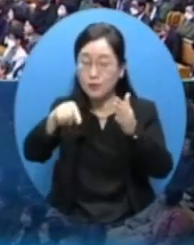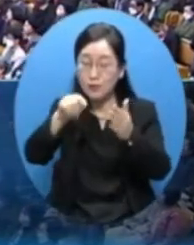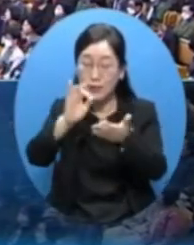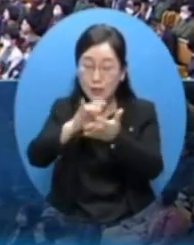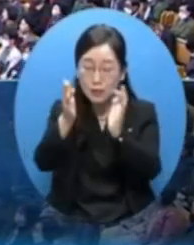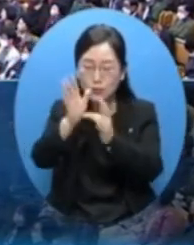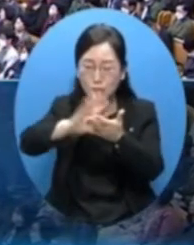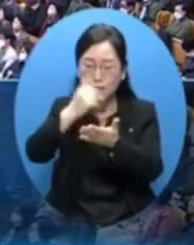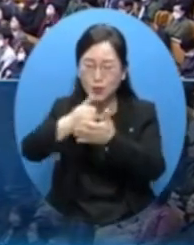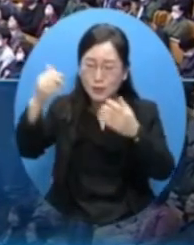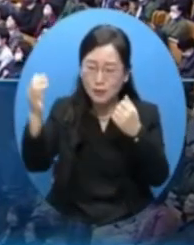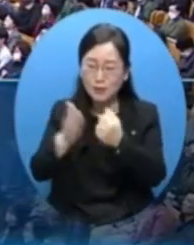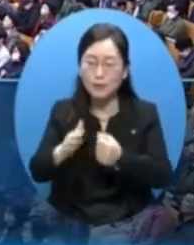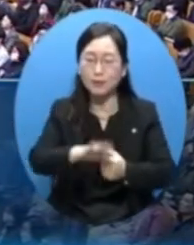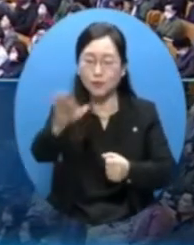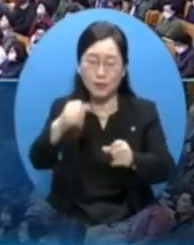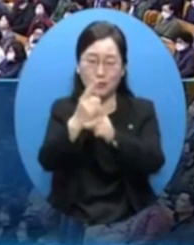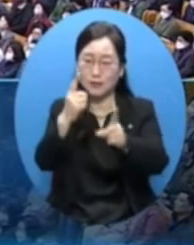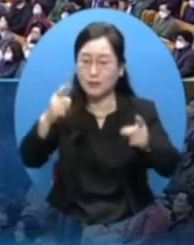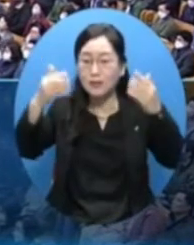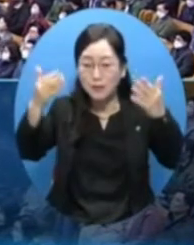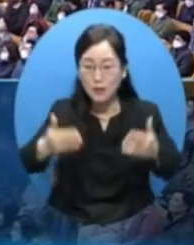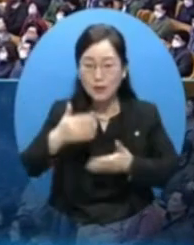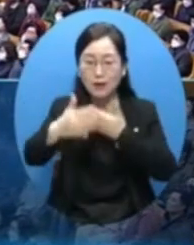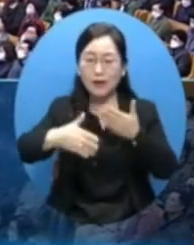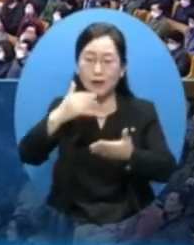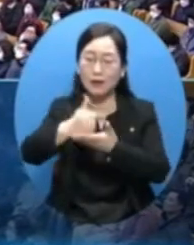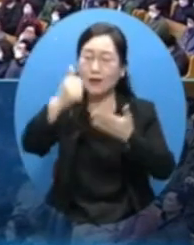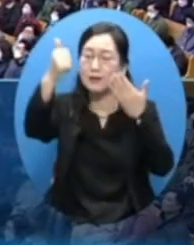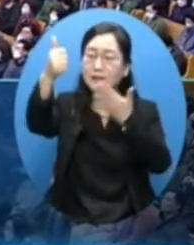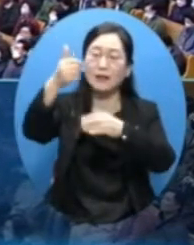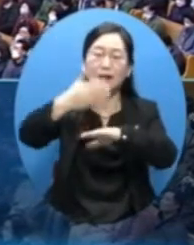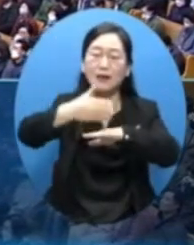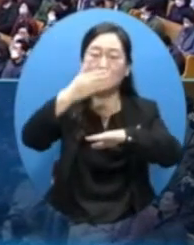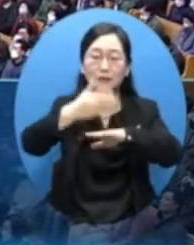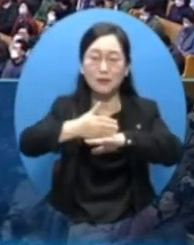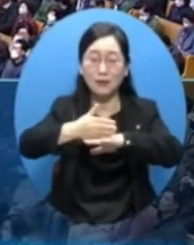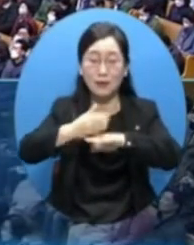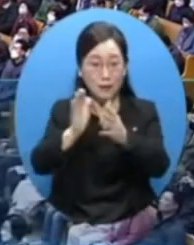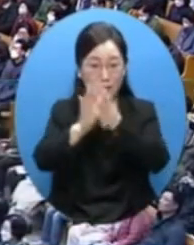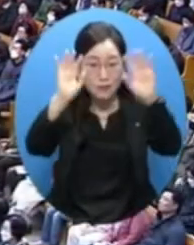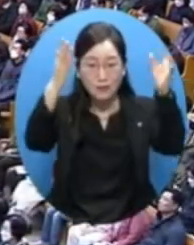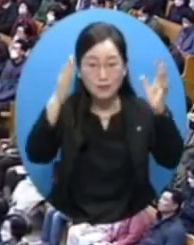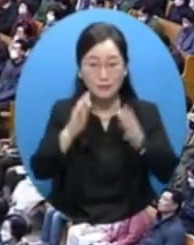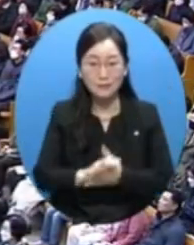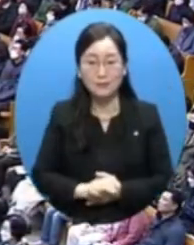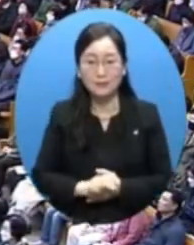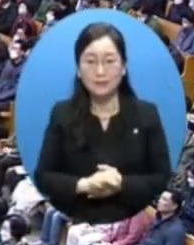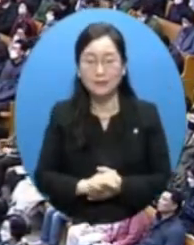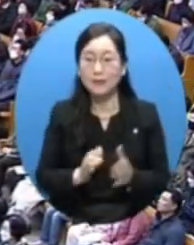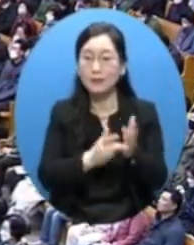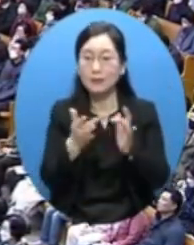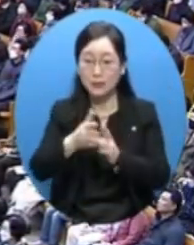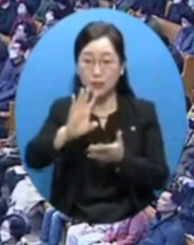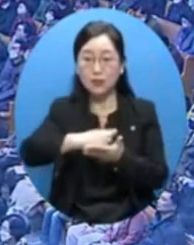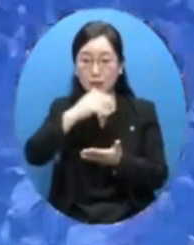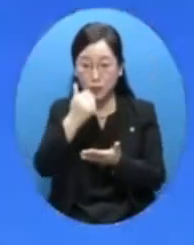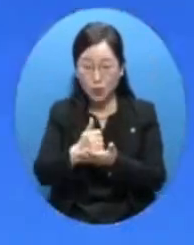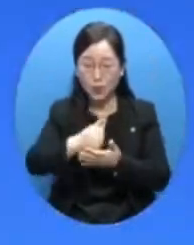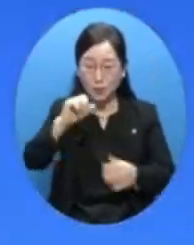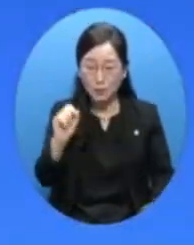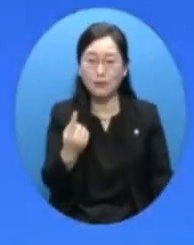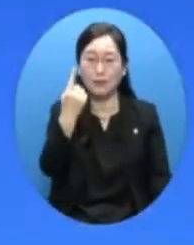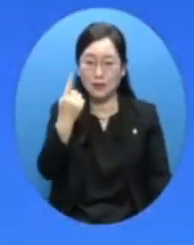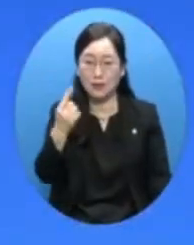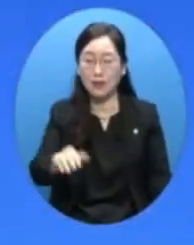말미암아 우리에게 승리를 주시는 하나님께 감사하노니. 할렐루야. 예수 그리스도로